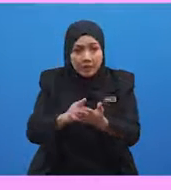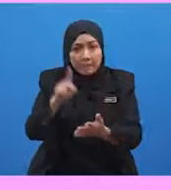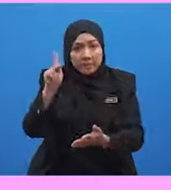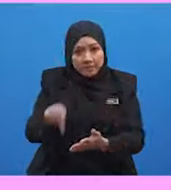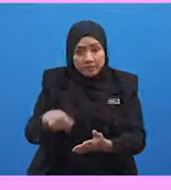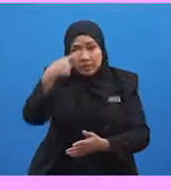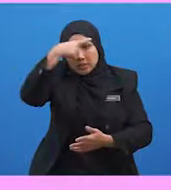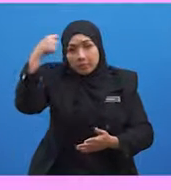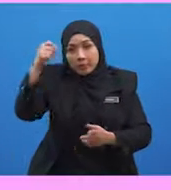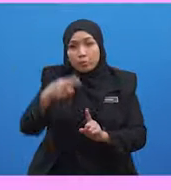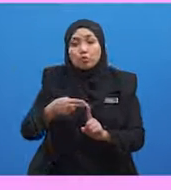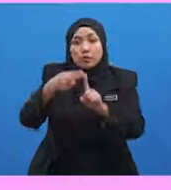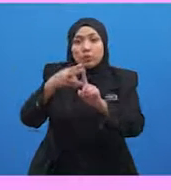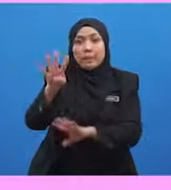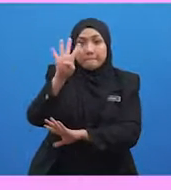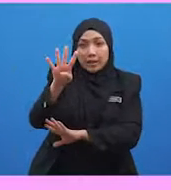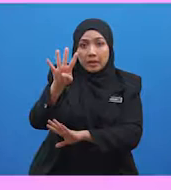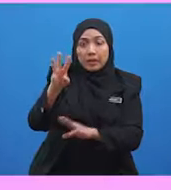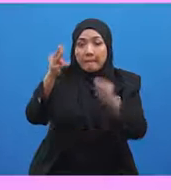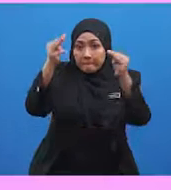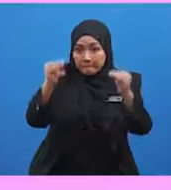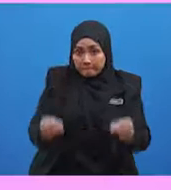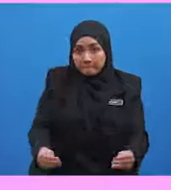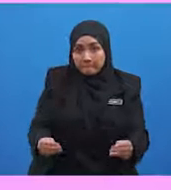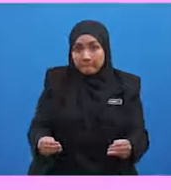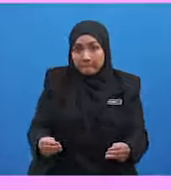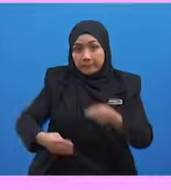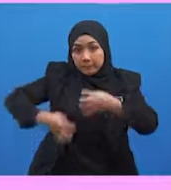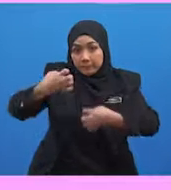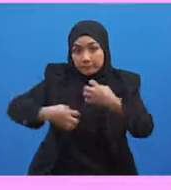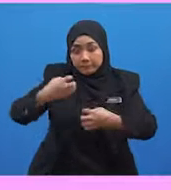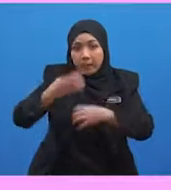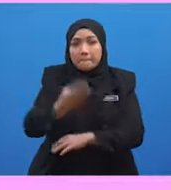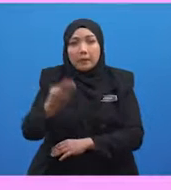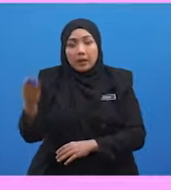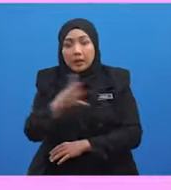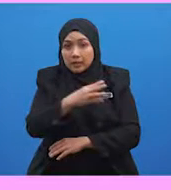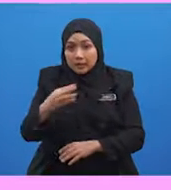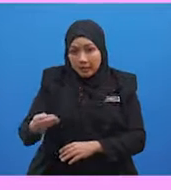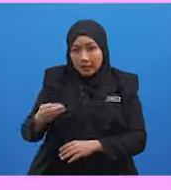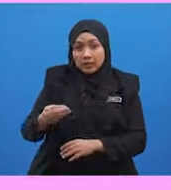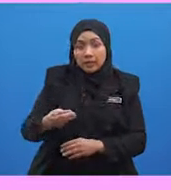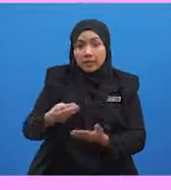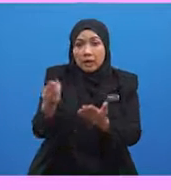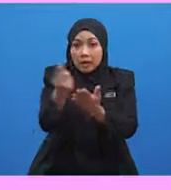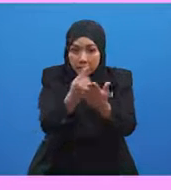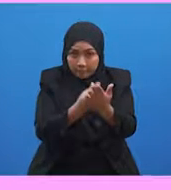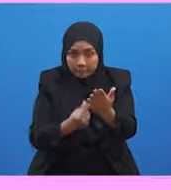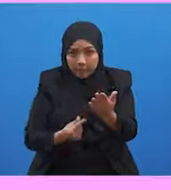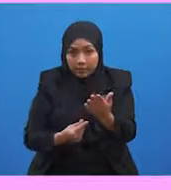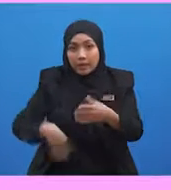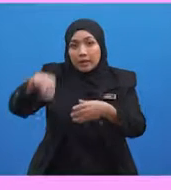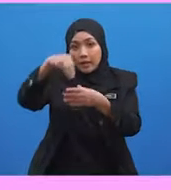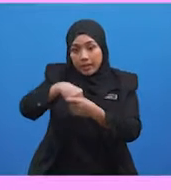iaitu 4M. Man, machine, method and material, iaitu dalam bahasa